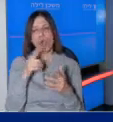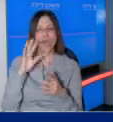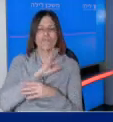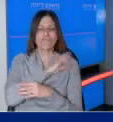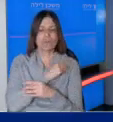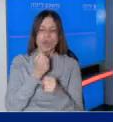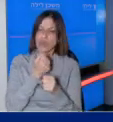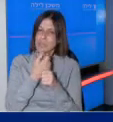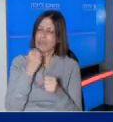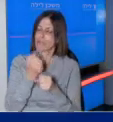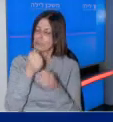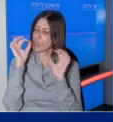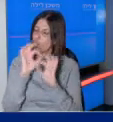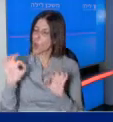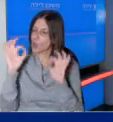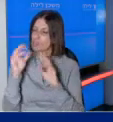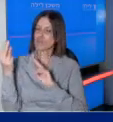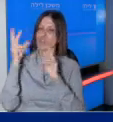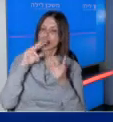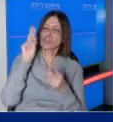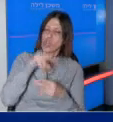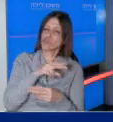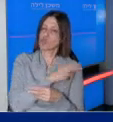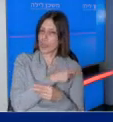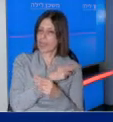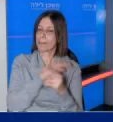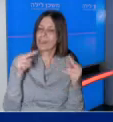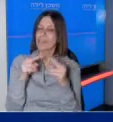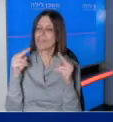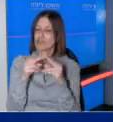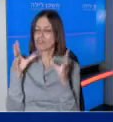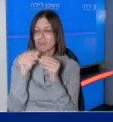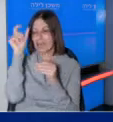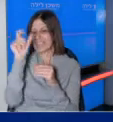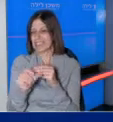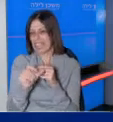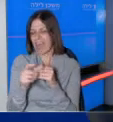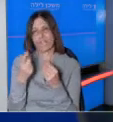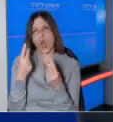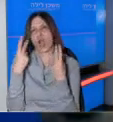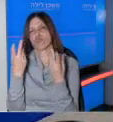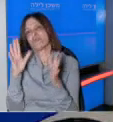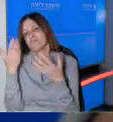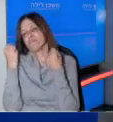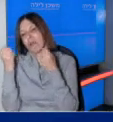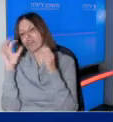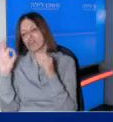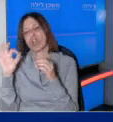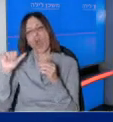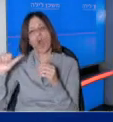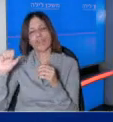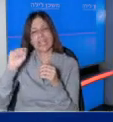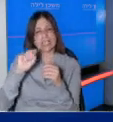עבודת קודש. מצד שני, יש שוטרים שנפגשים עם האזרח, וזה לא משנה אם ההפגנה היא של אהוביה סנדק, או